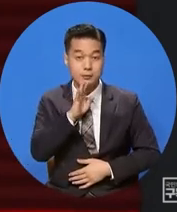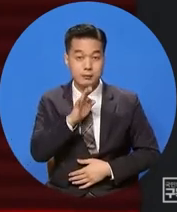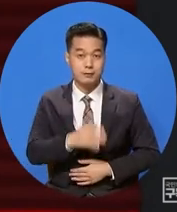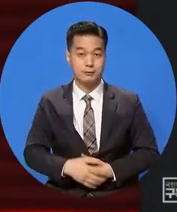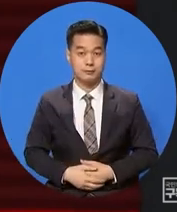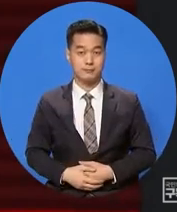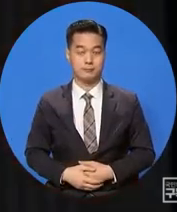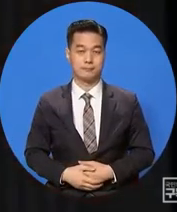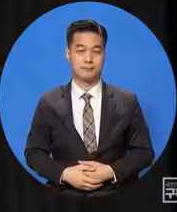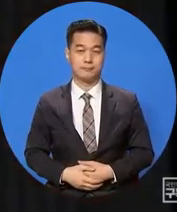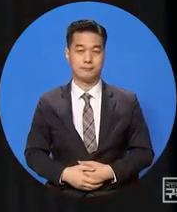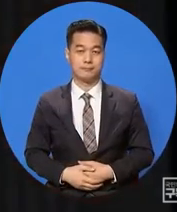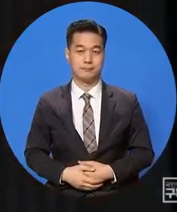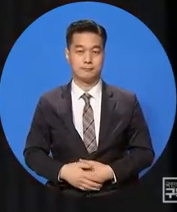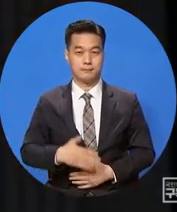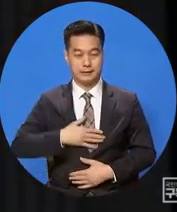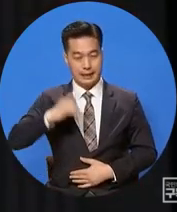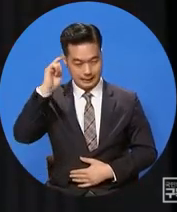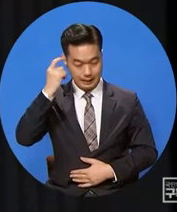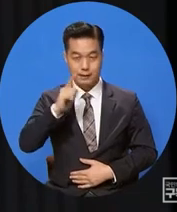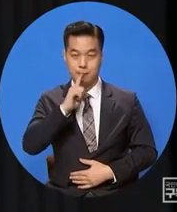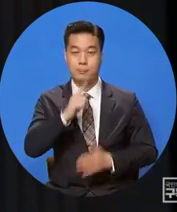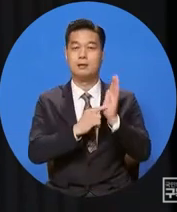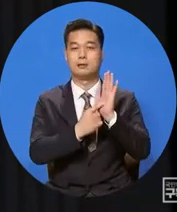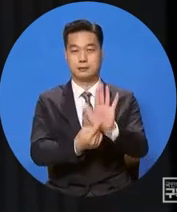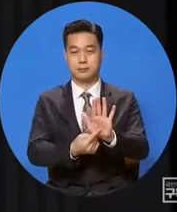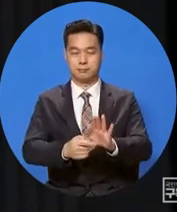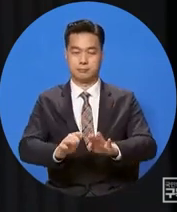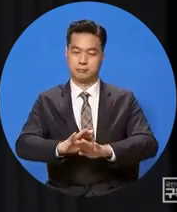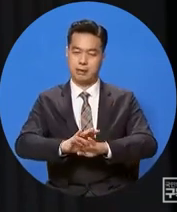뭐 제 생각을 말씀드렸습니다.